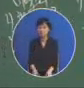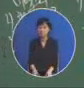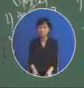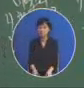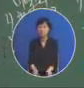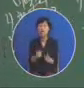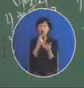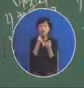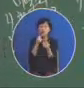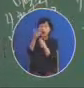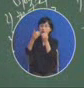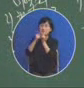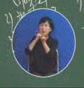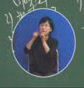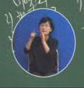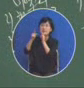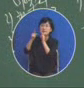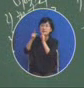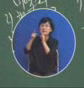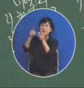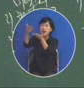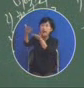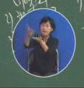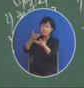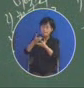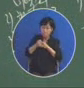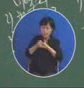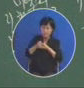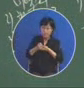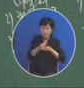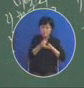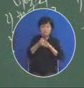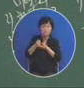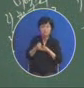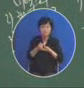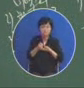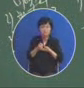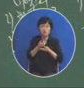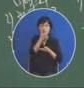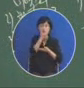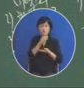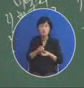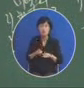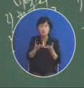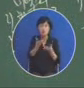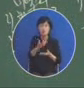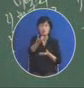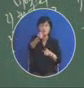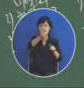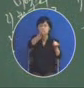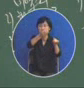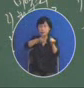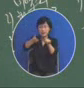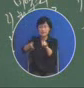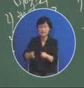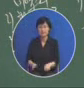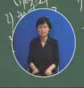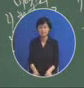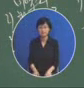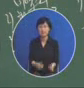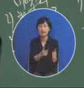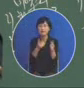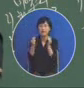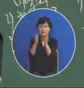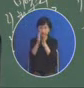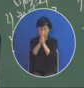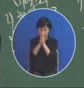upon John. 이 축복 속에 있게 되기를 주 예수 이름으로 축복합니다. I bless you in the name of our Lord Jesus that this blessing